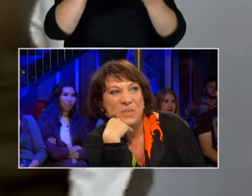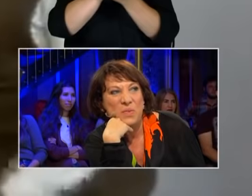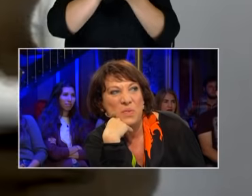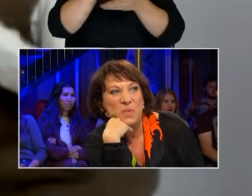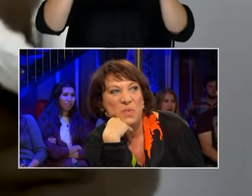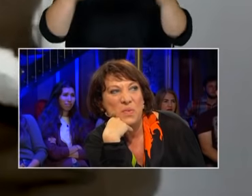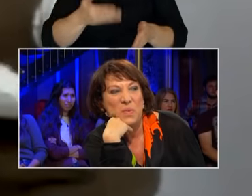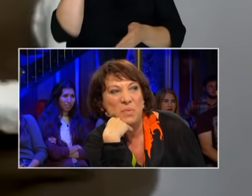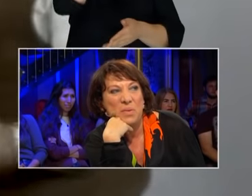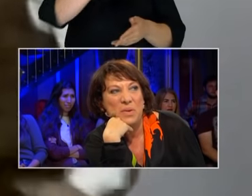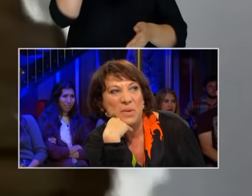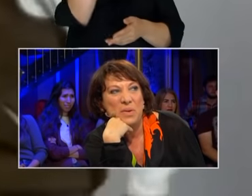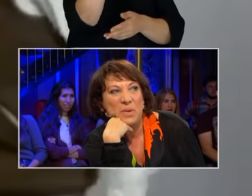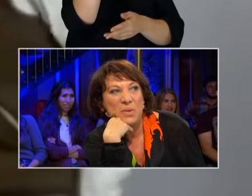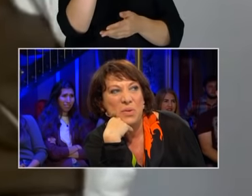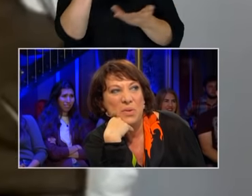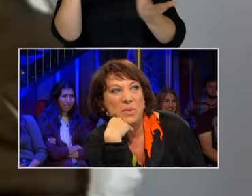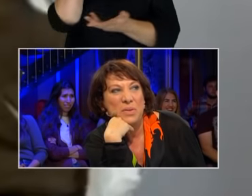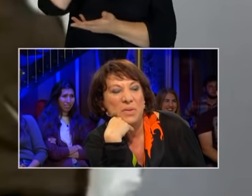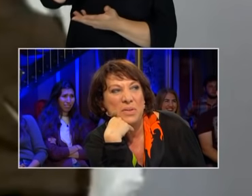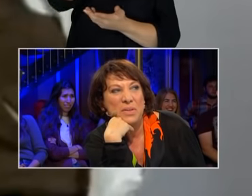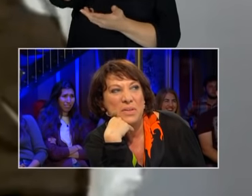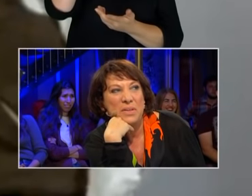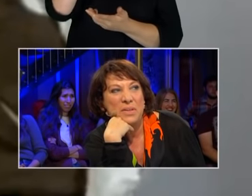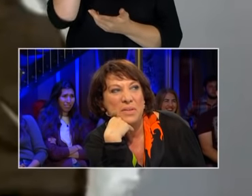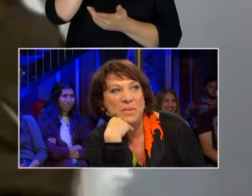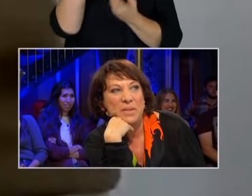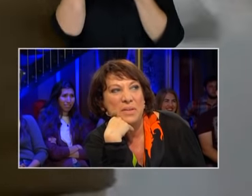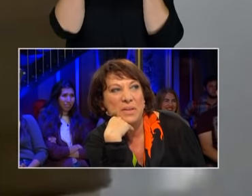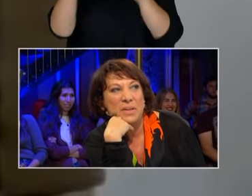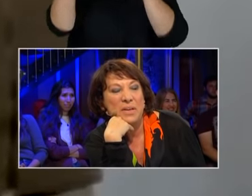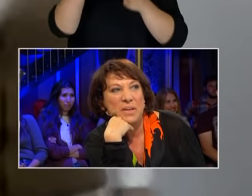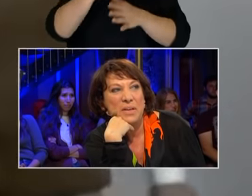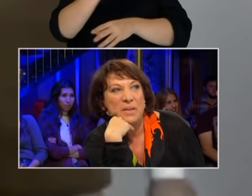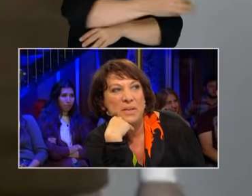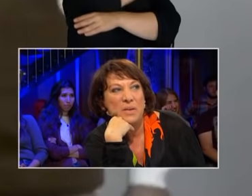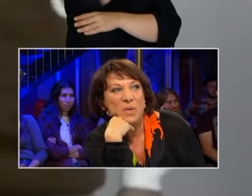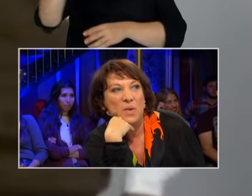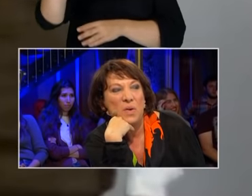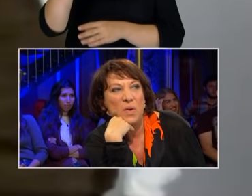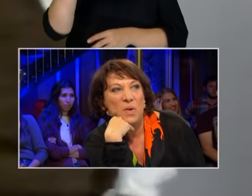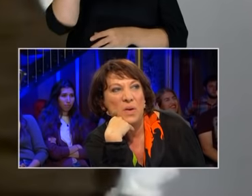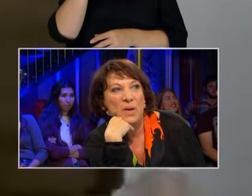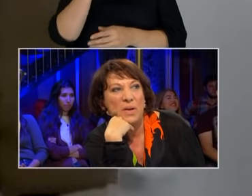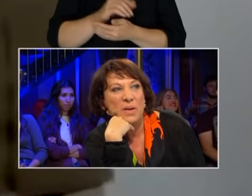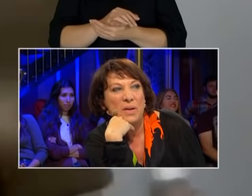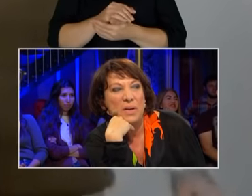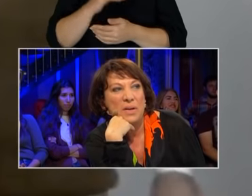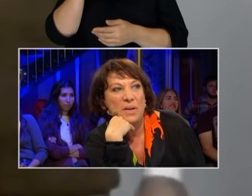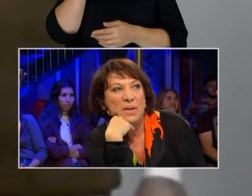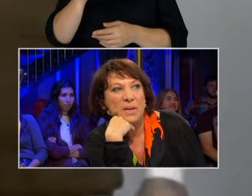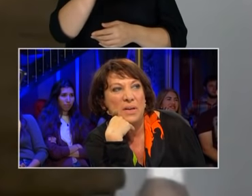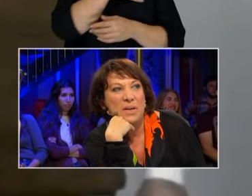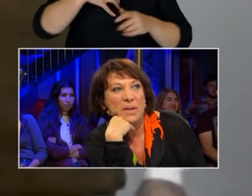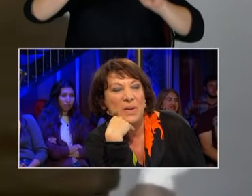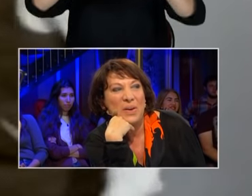ayağımı bırak, suratıma bak. Ne bakayım lan suratına? Memuriyet mi var? Lan bir tane çarpacağım şimdi geri. Göreceğin